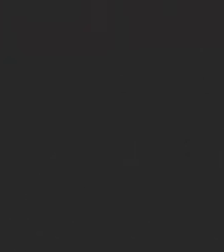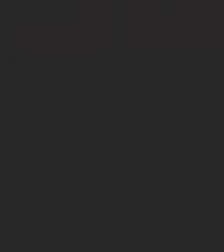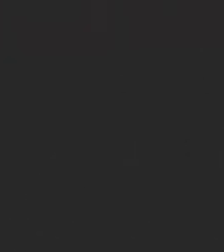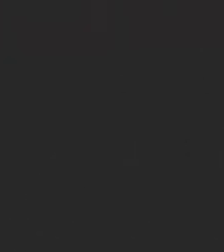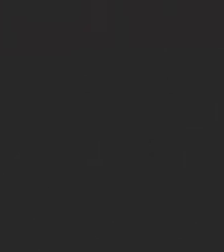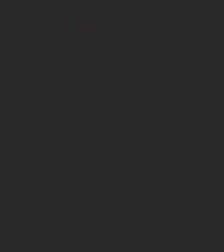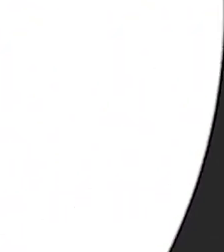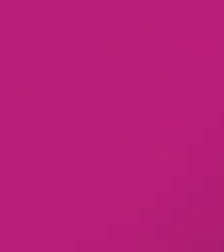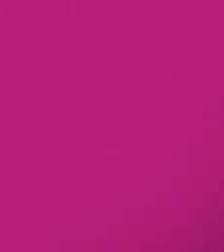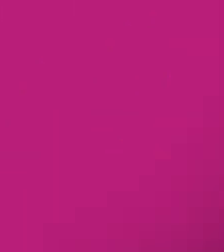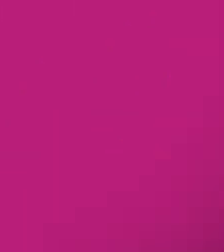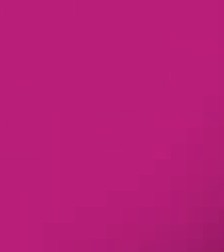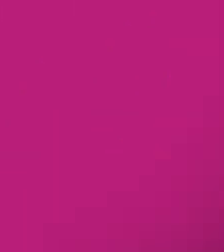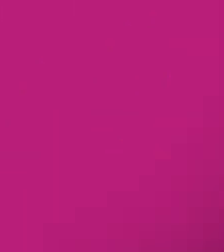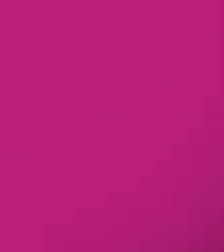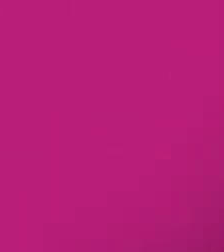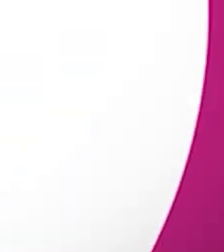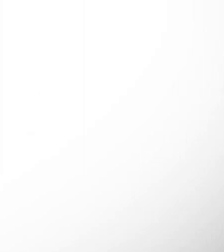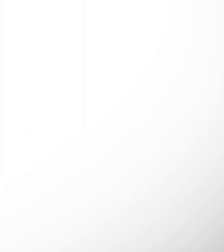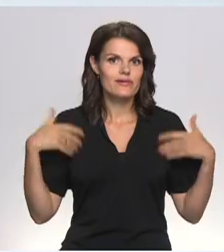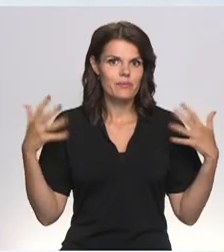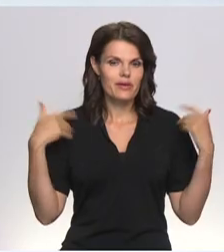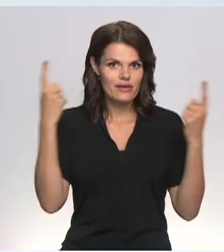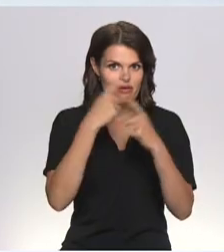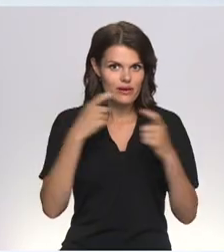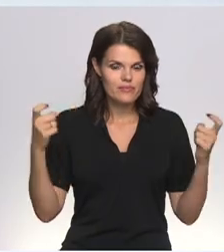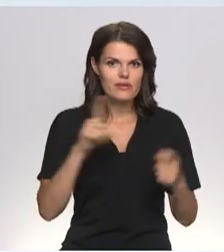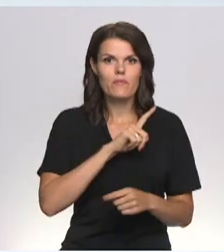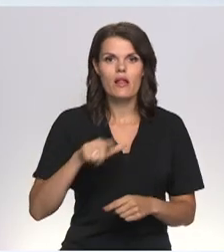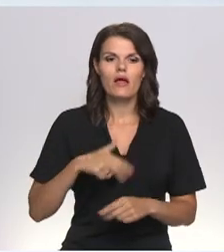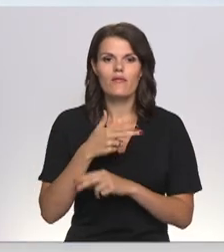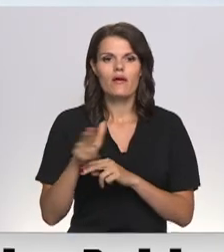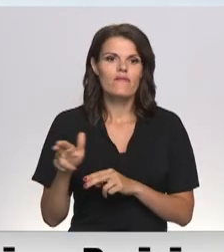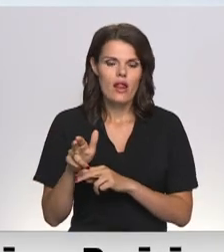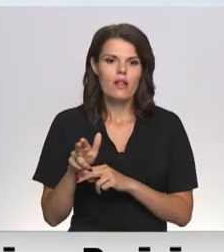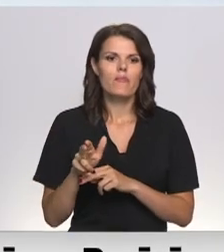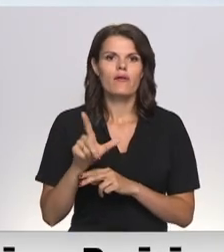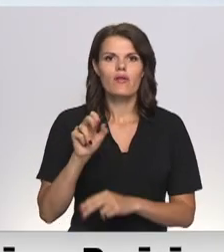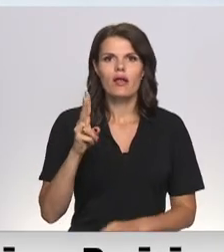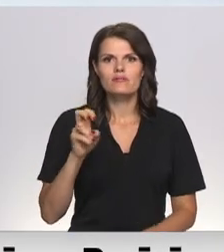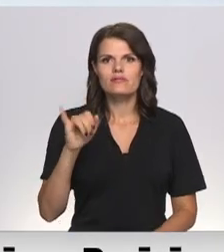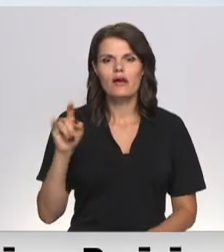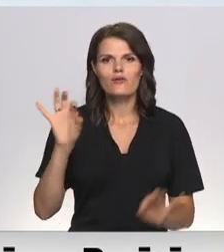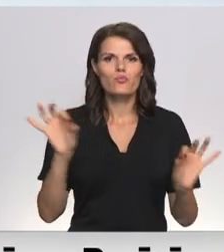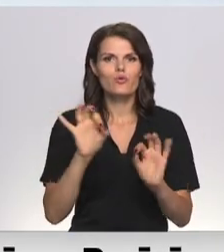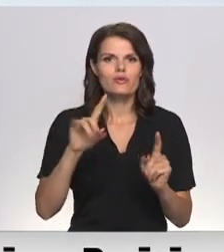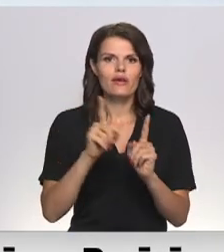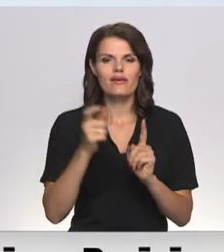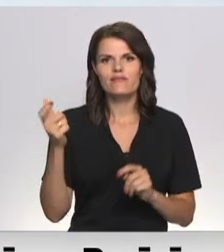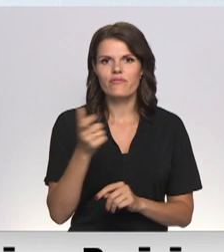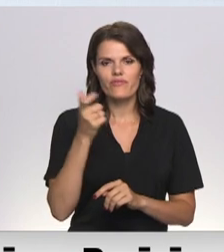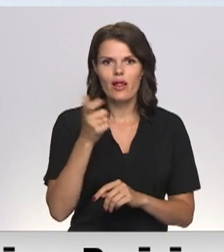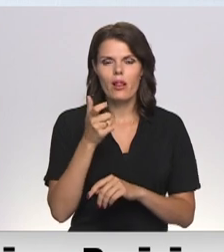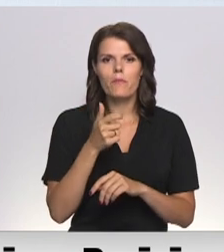Re! Viss ēters ir te! Latvijā filmētā Jekaterinas Lanskajas muzikālā īsfilma